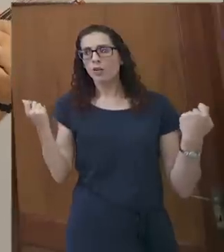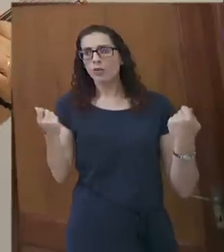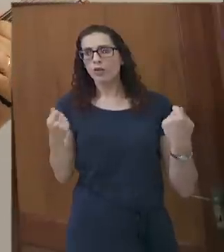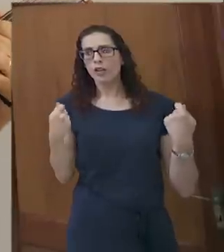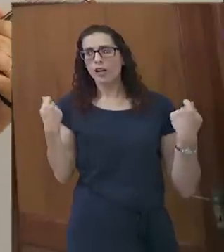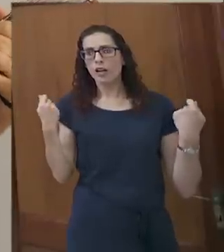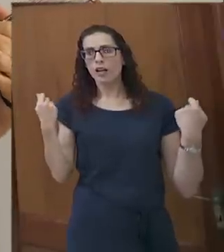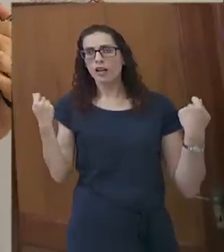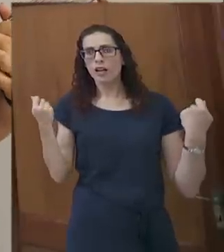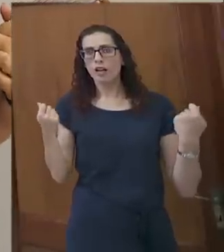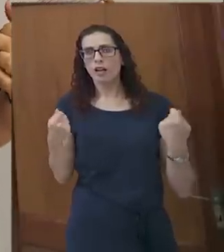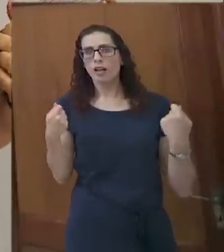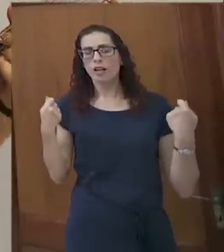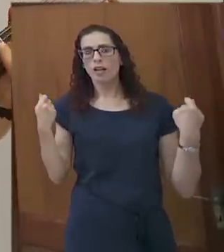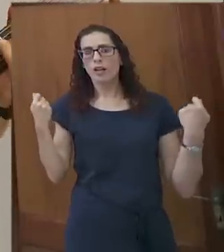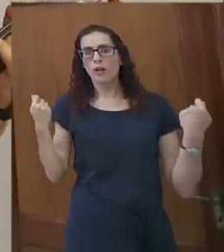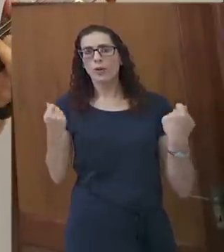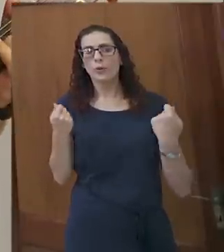alleluia,